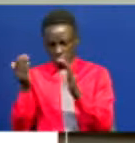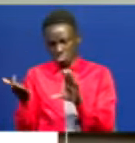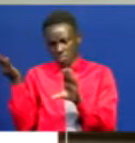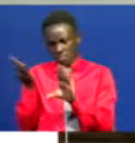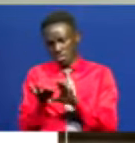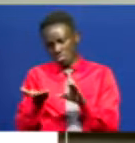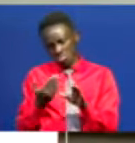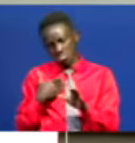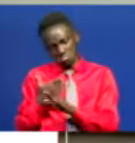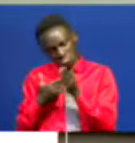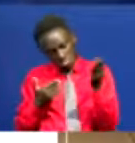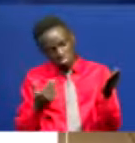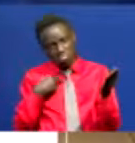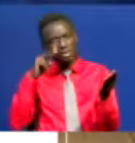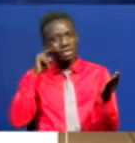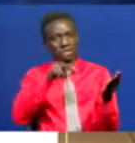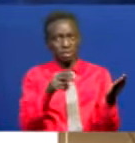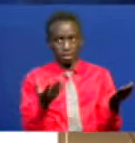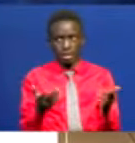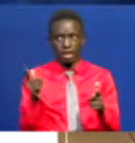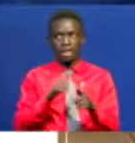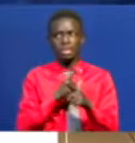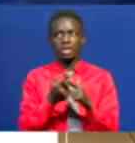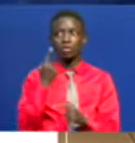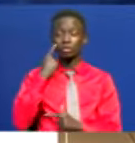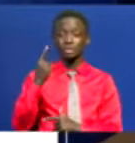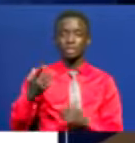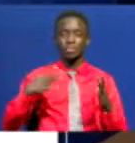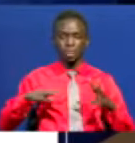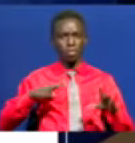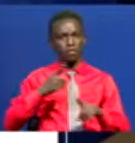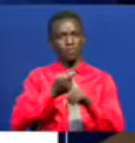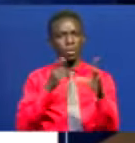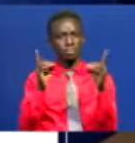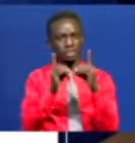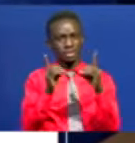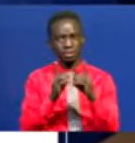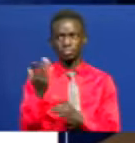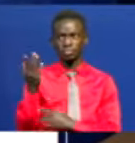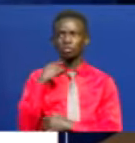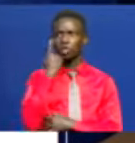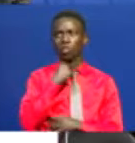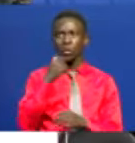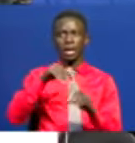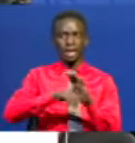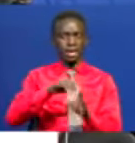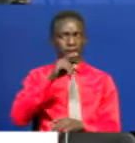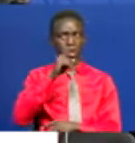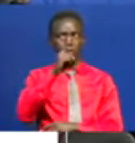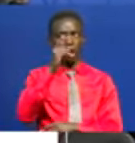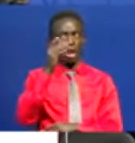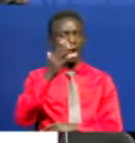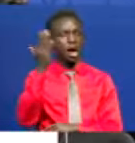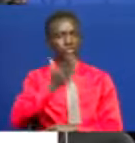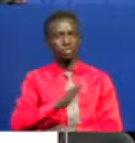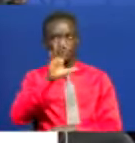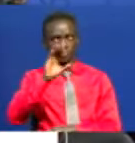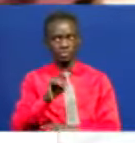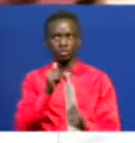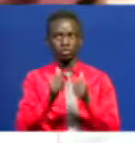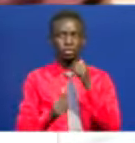of curiosity tu nikaangalia. Wachakataji na wadhibiti wa data walio na wafanyikazi kati ya 1 na 50 na mauzo yanayofikia